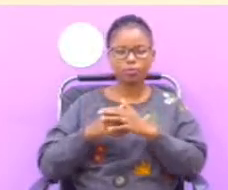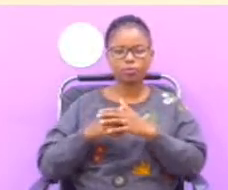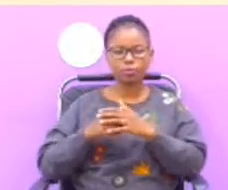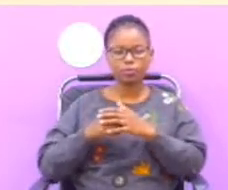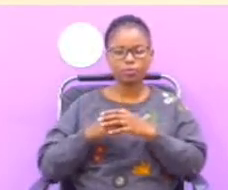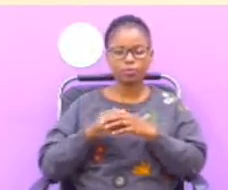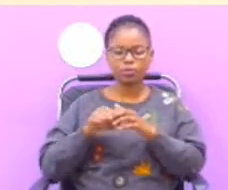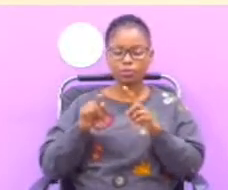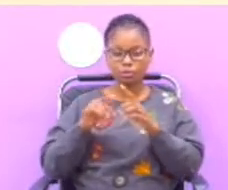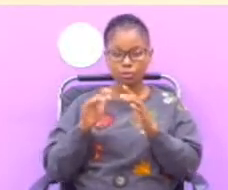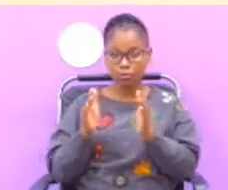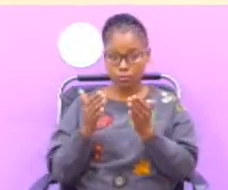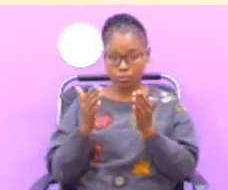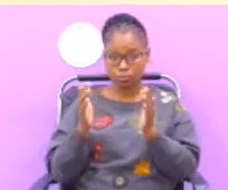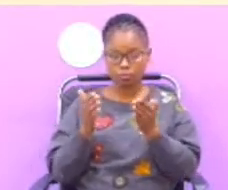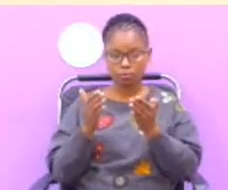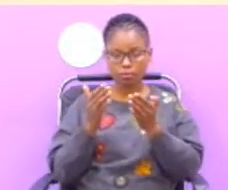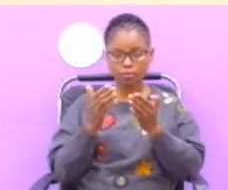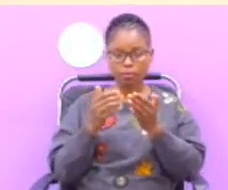mũrĩithi